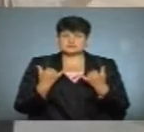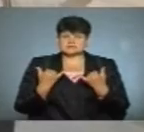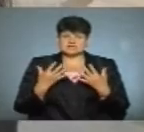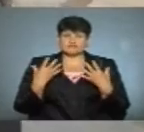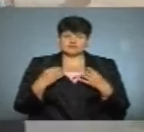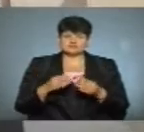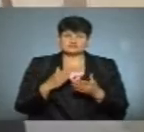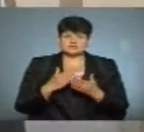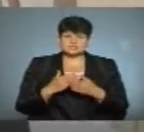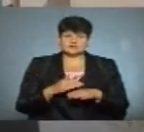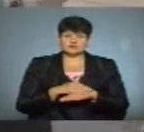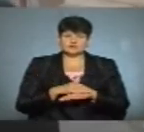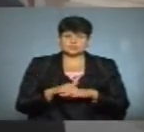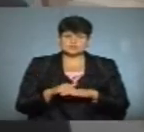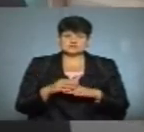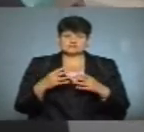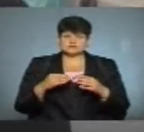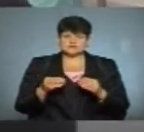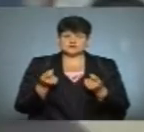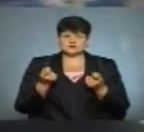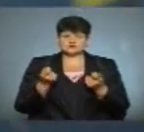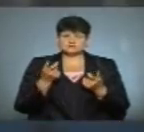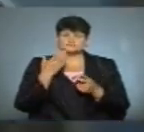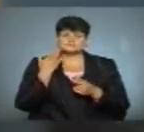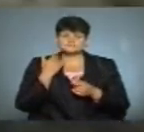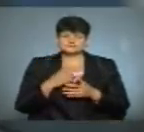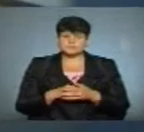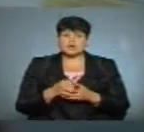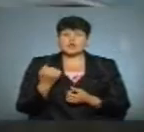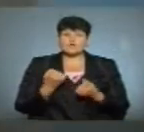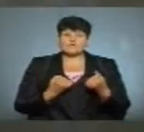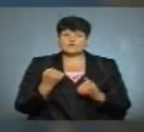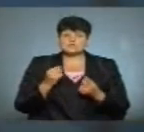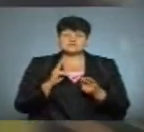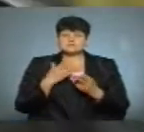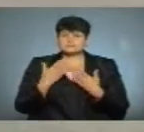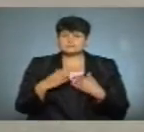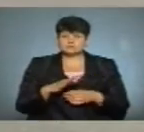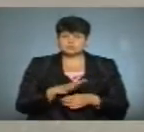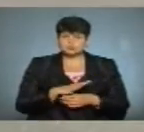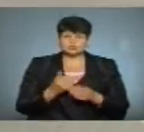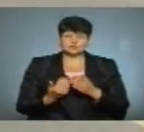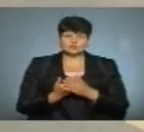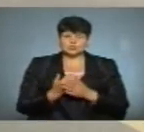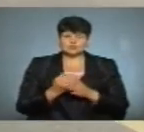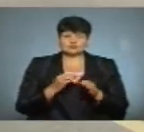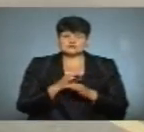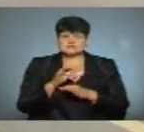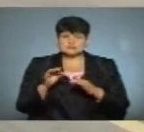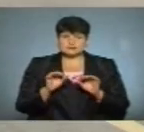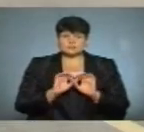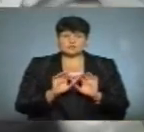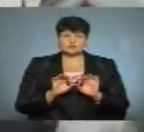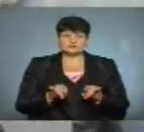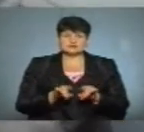є, вулиця вже є дещо розвантажена. Водії, з якими ми поспілкувалися, нову схему дорожнього руху